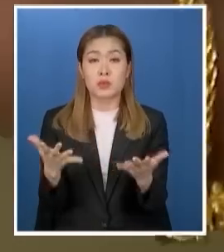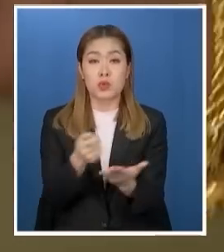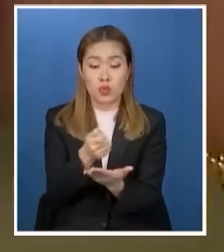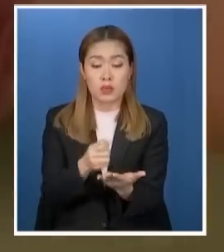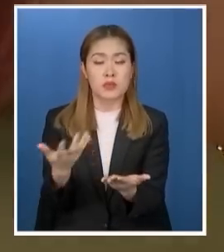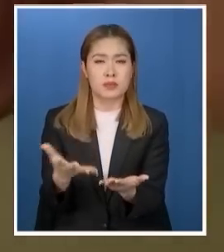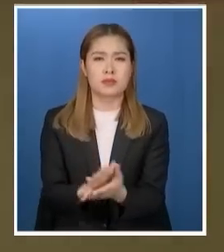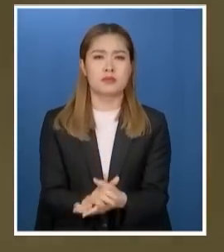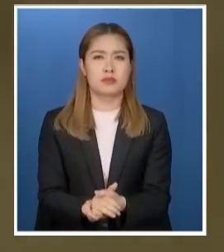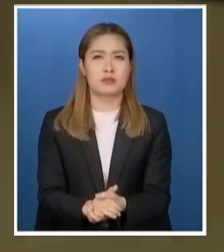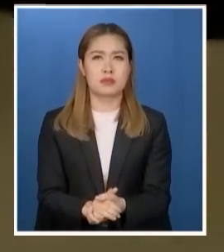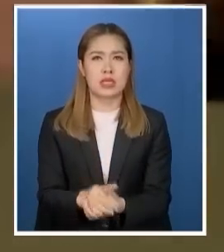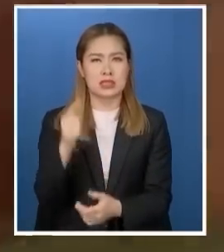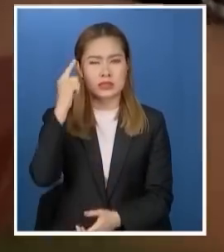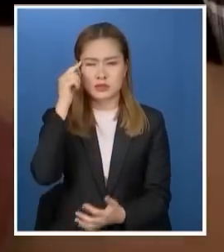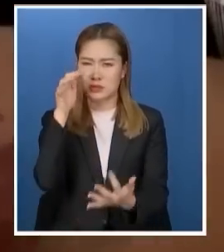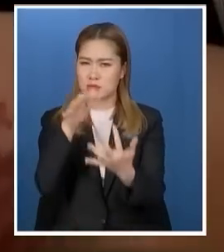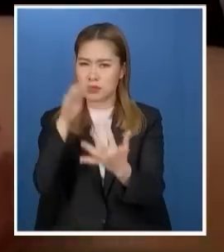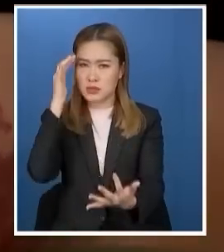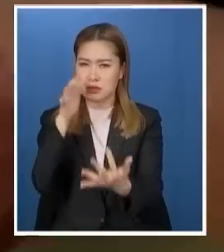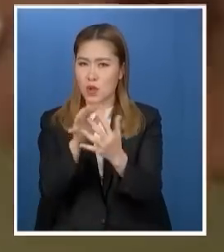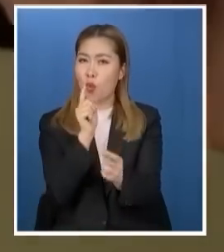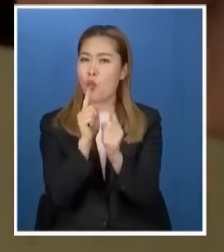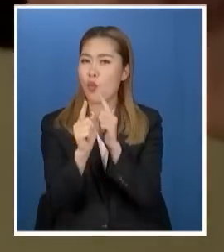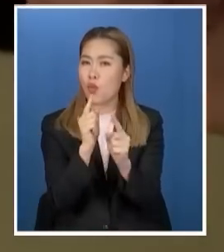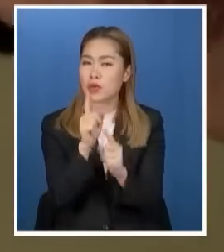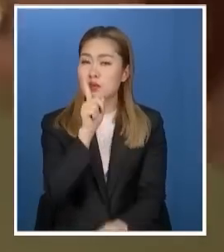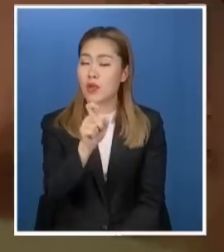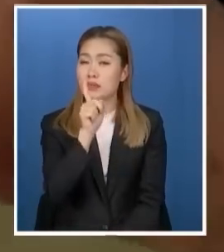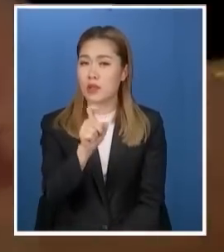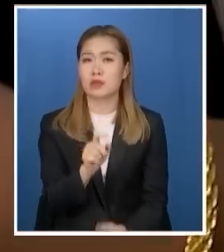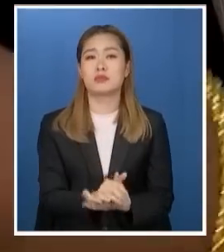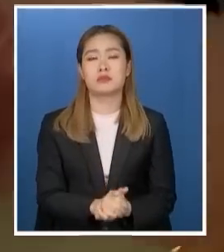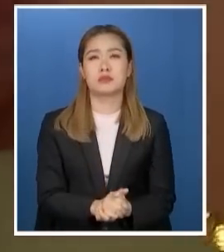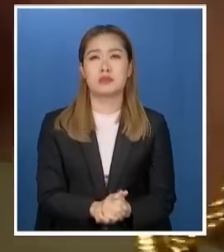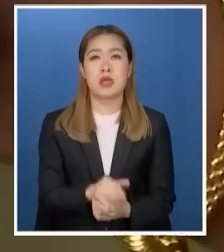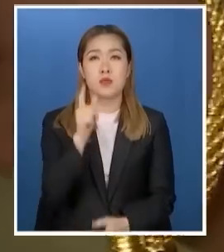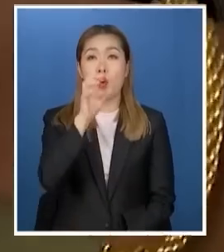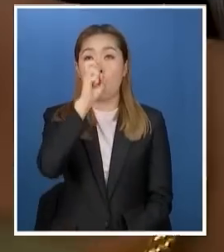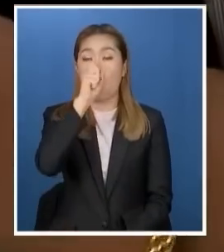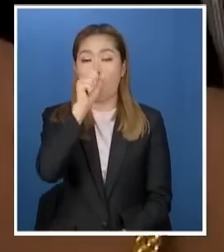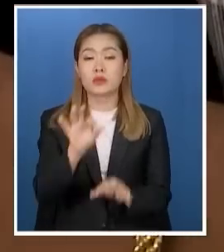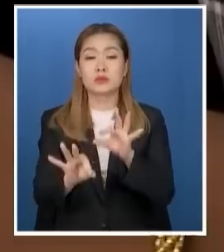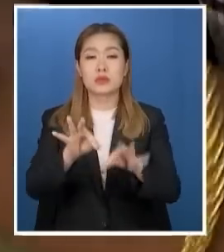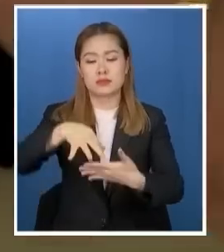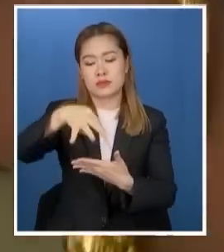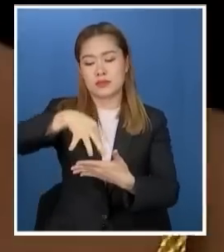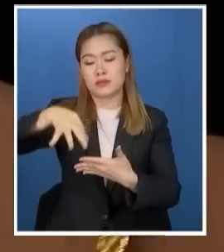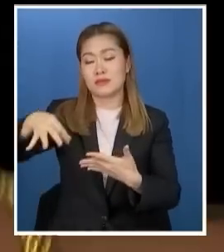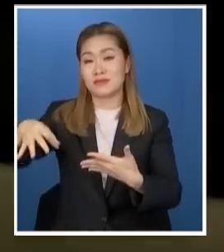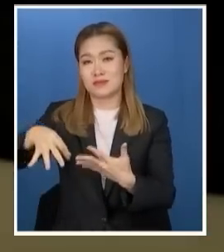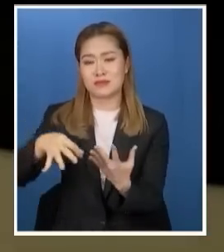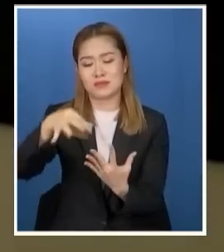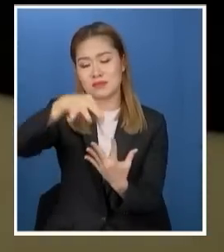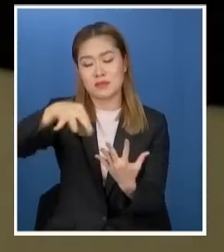เลยมีการใช้จิตวิทยาในการคุยแล้วก็บอกว่าวันนั้นเนี่ยให้แม่ลองจับไพ่ดูแม่ได้